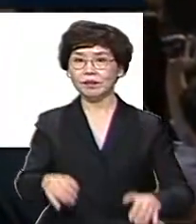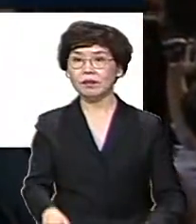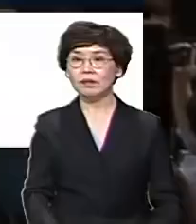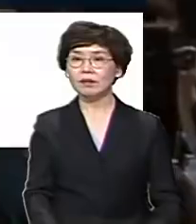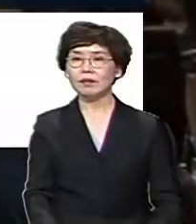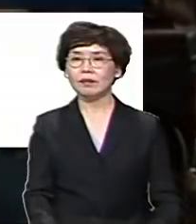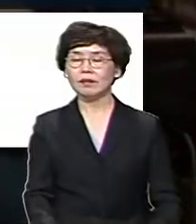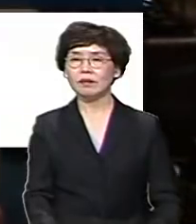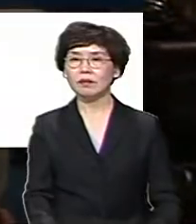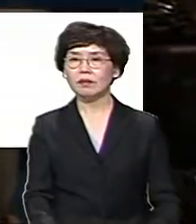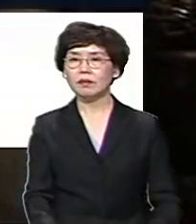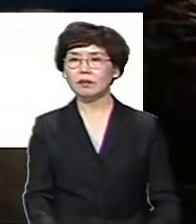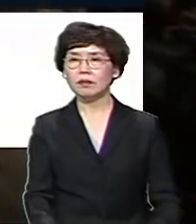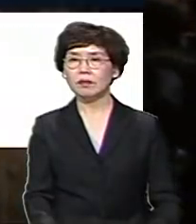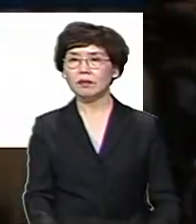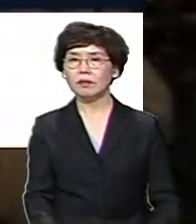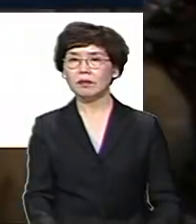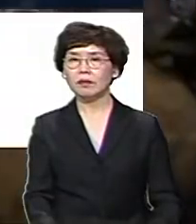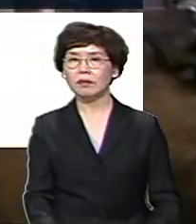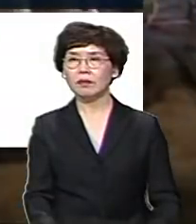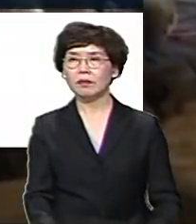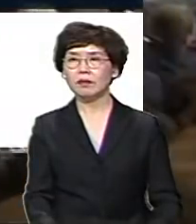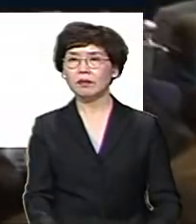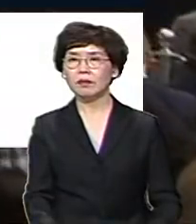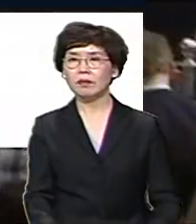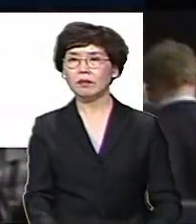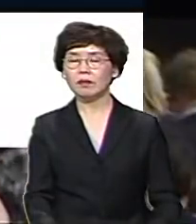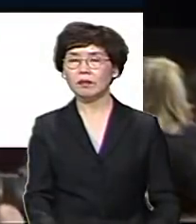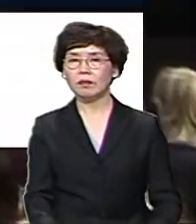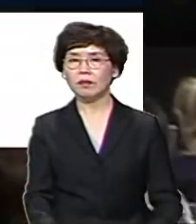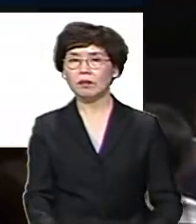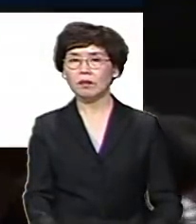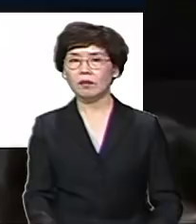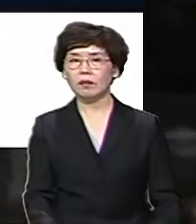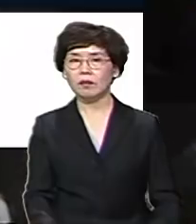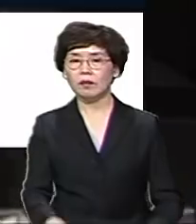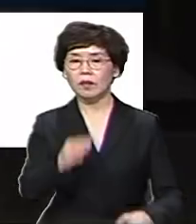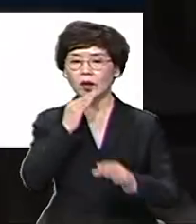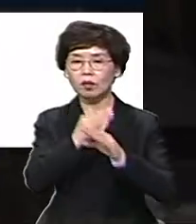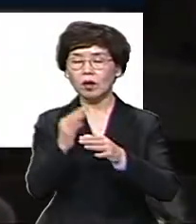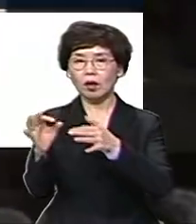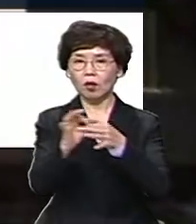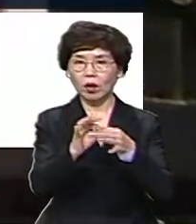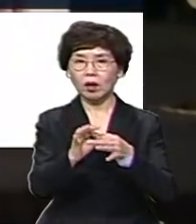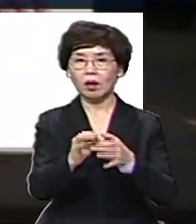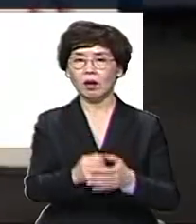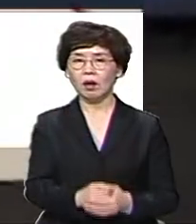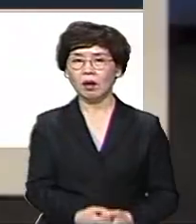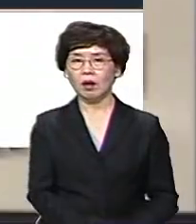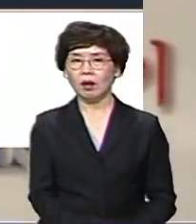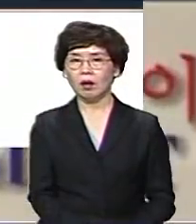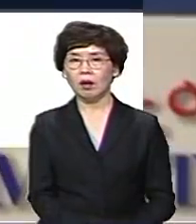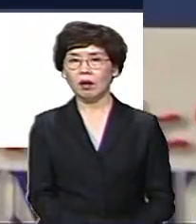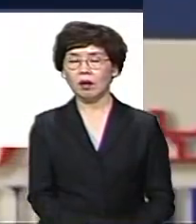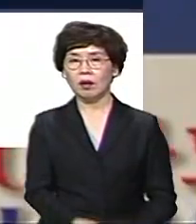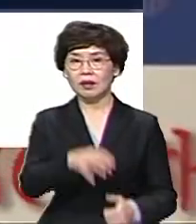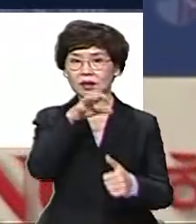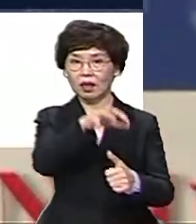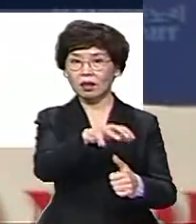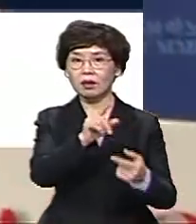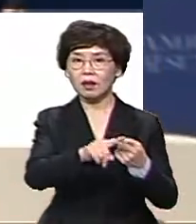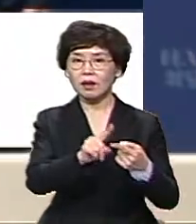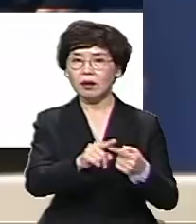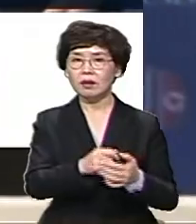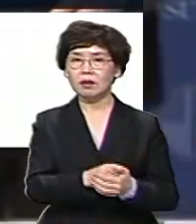Right here, this gentleman. Chad O'Carroll from NK News, specialist North Korea. NK. What's your message for President Moon, who